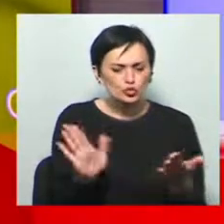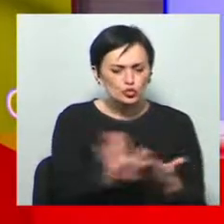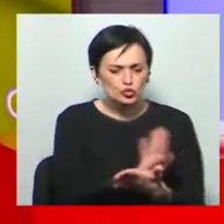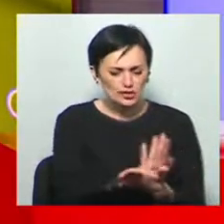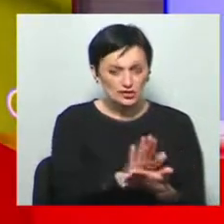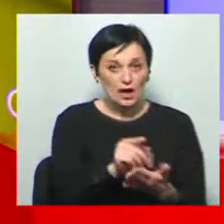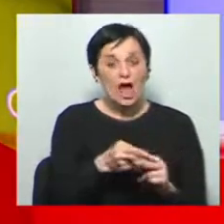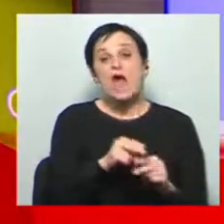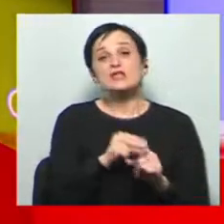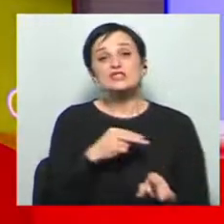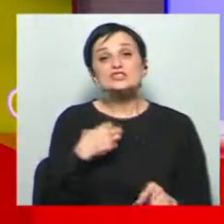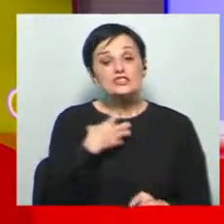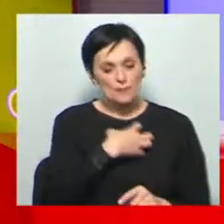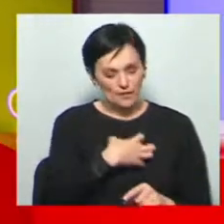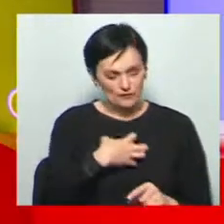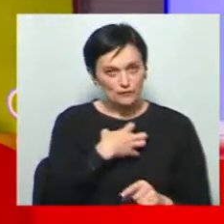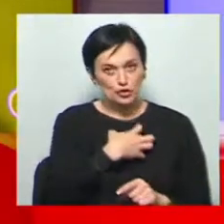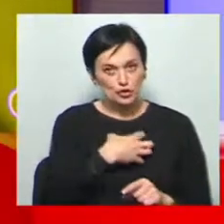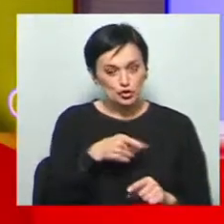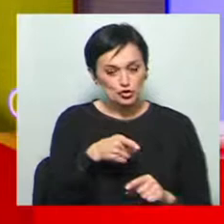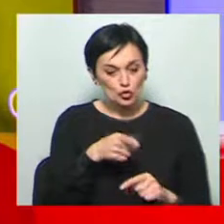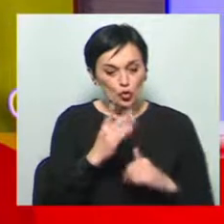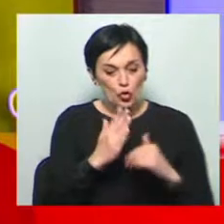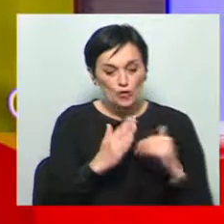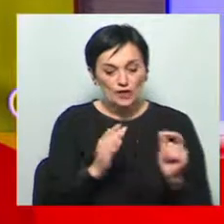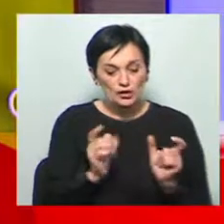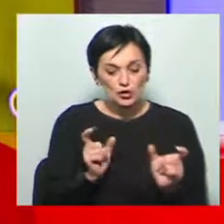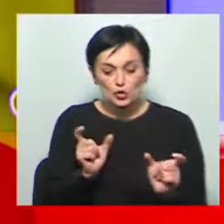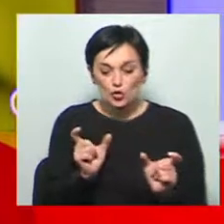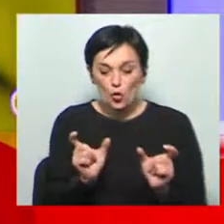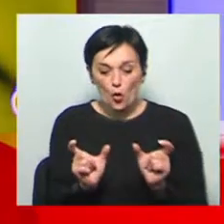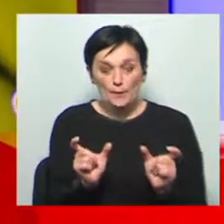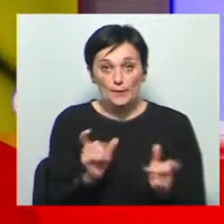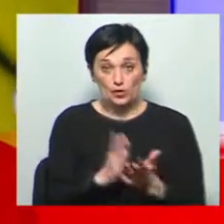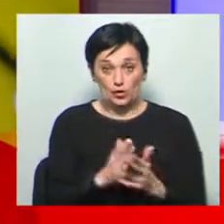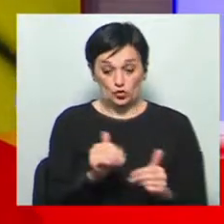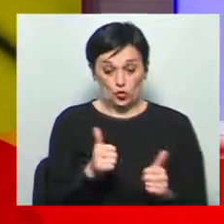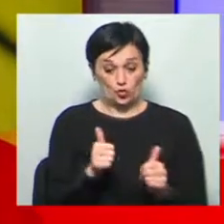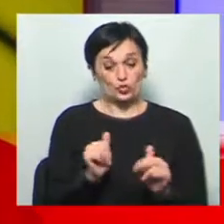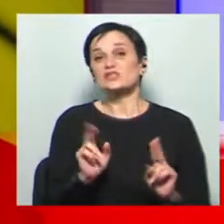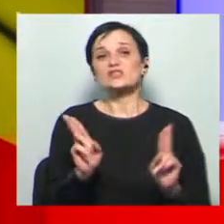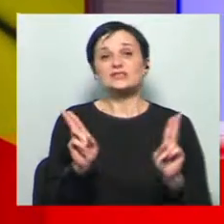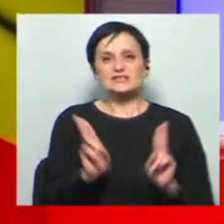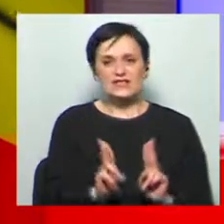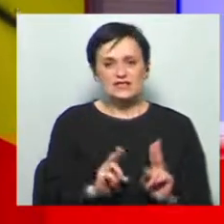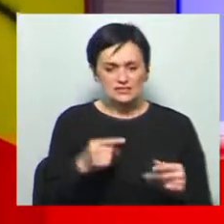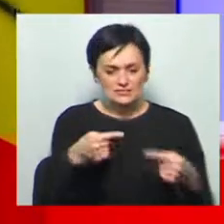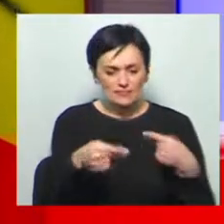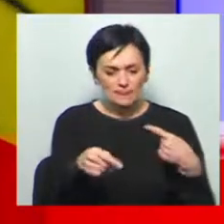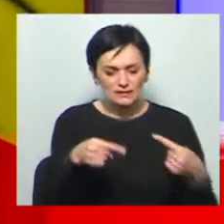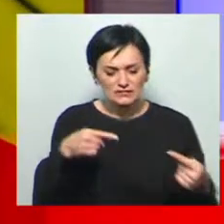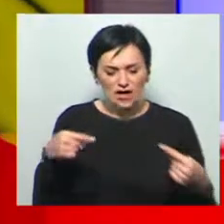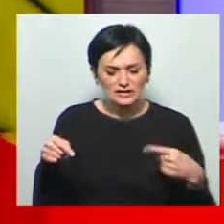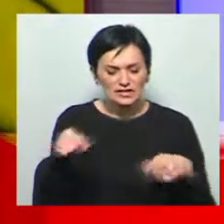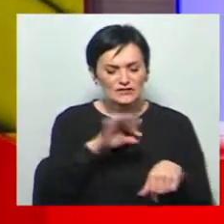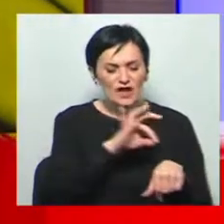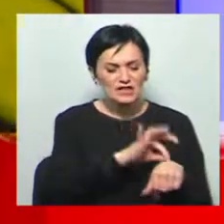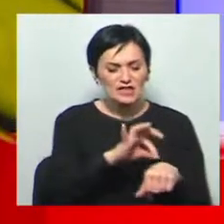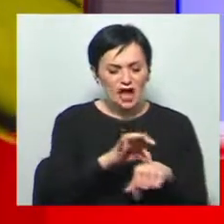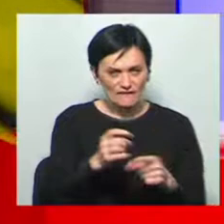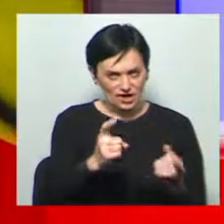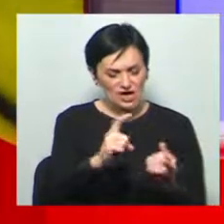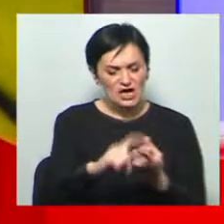ძალიან მნიშვნელოვანი კომბინაცია, რომელიც როგორც წესი სხვადასხვა დაავადებასთან კავშირში